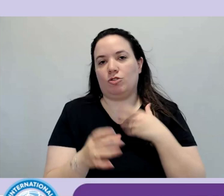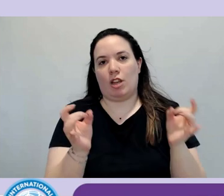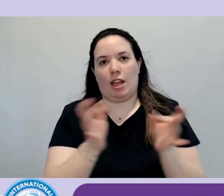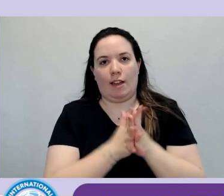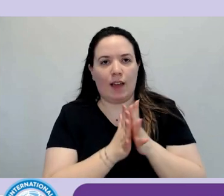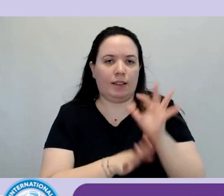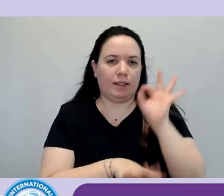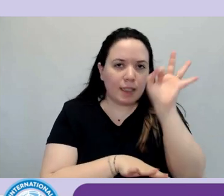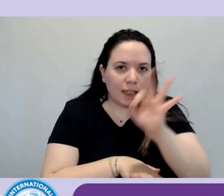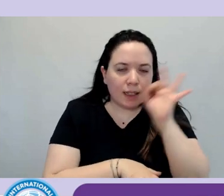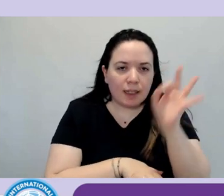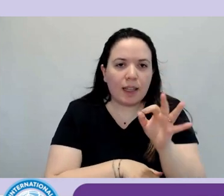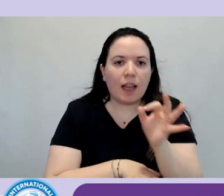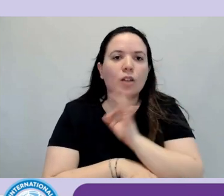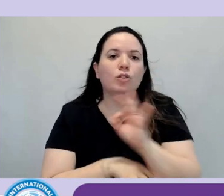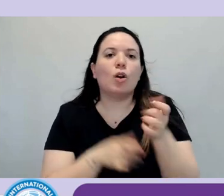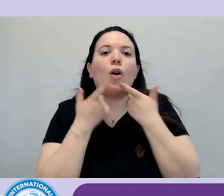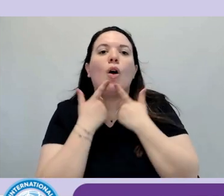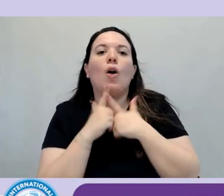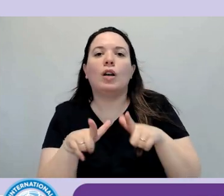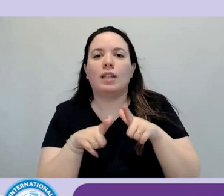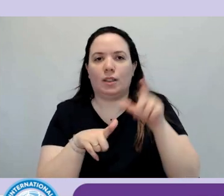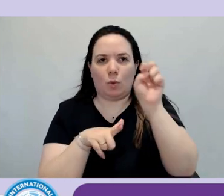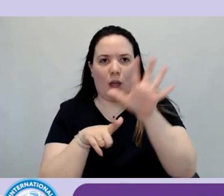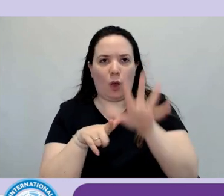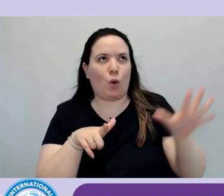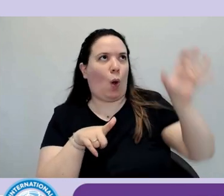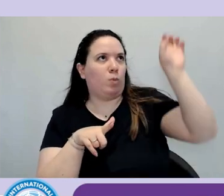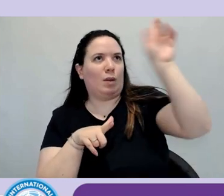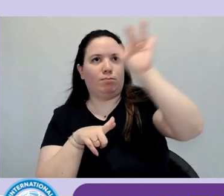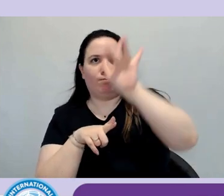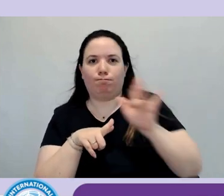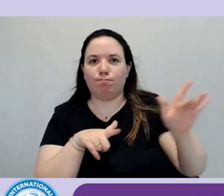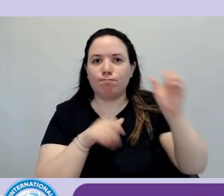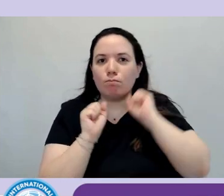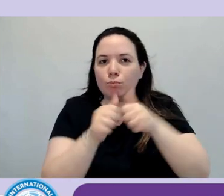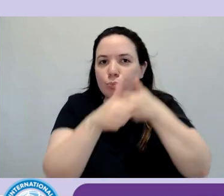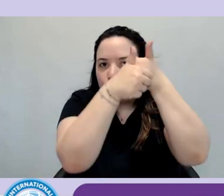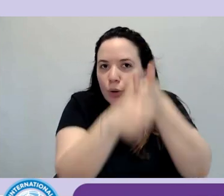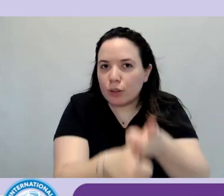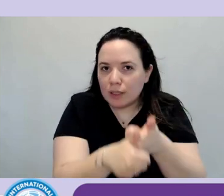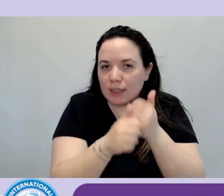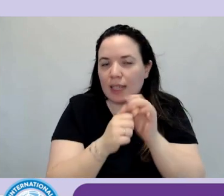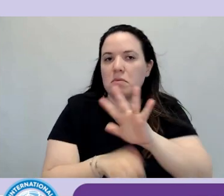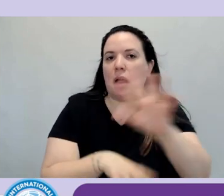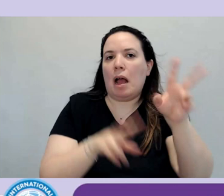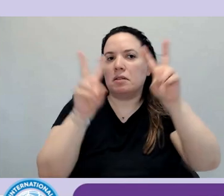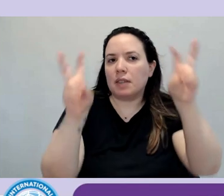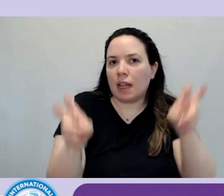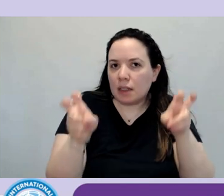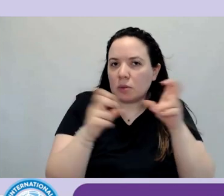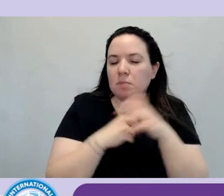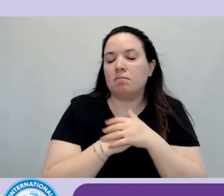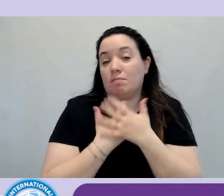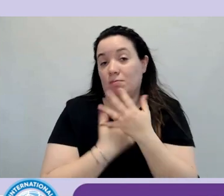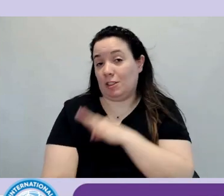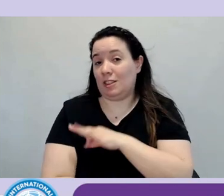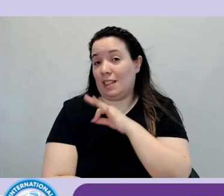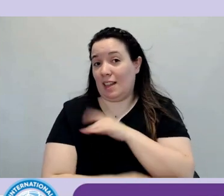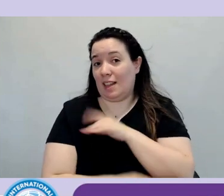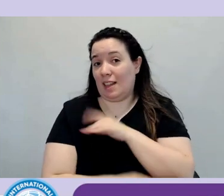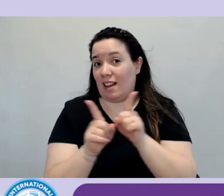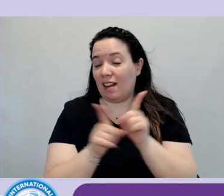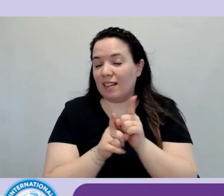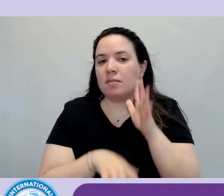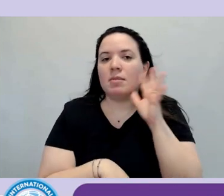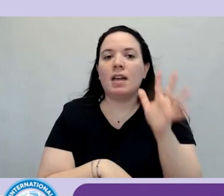Chiaramente in lingua inglese o comunque nelle lingue locali dei paesi europei che potete seguire di altre tematiche molto interessanti